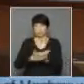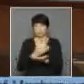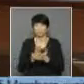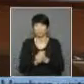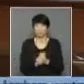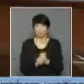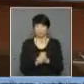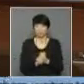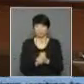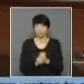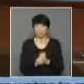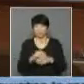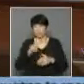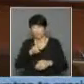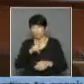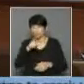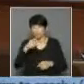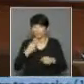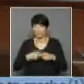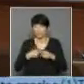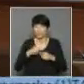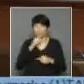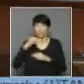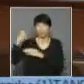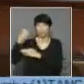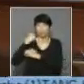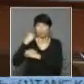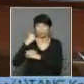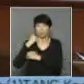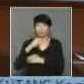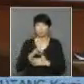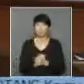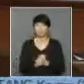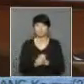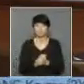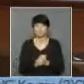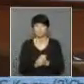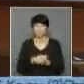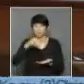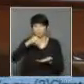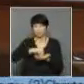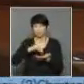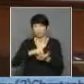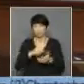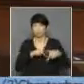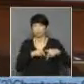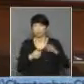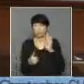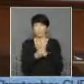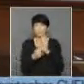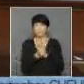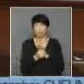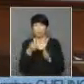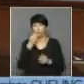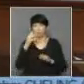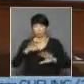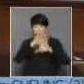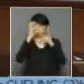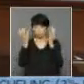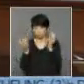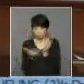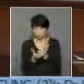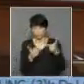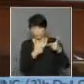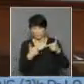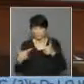查，評估他們是否真的有能力、有魄力、有決心可以幫到香港去提升整體的持續